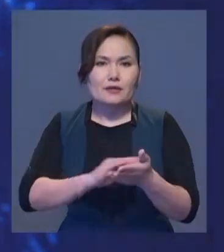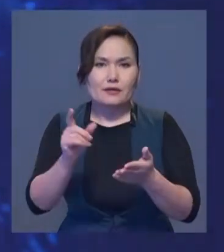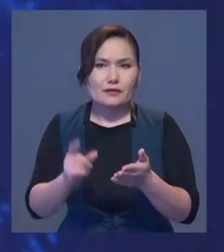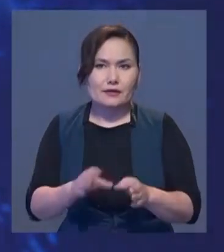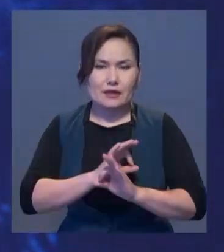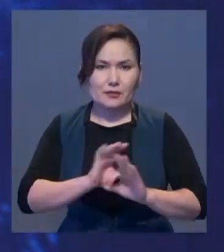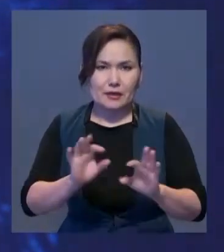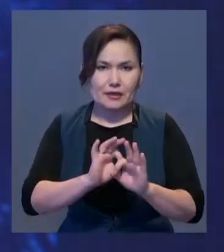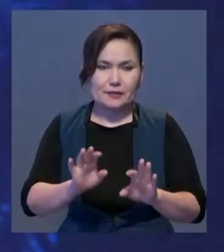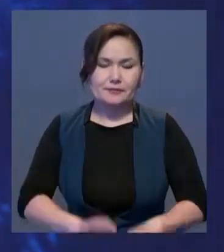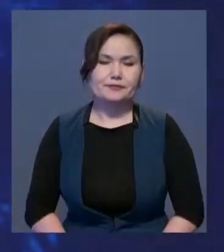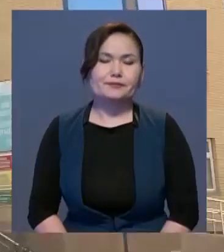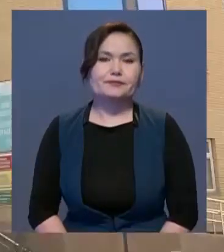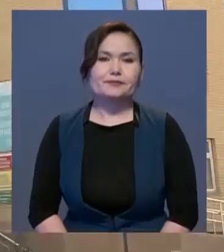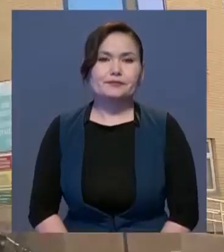білейік.